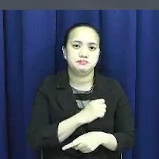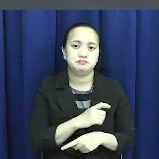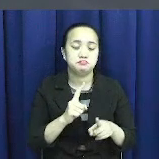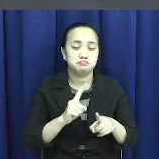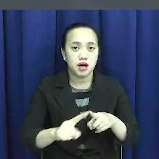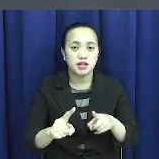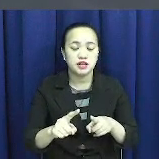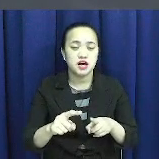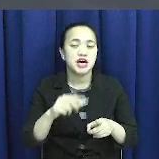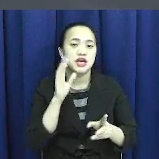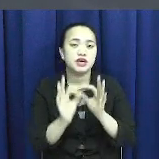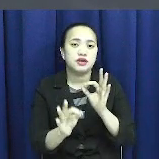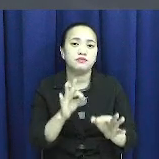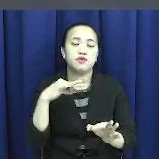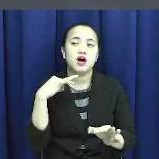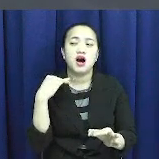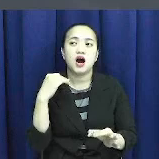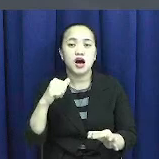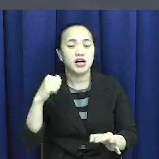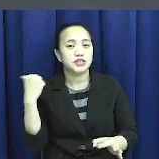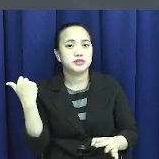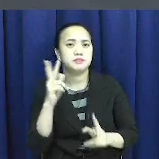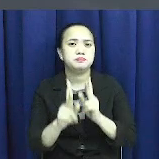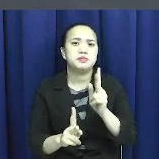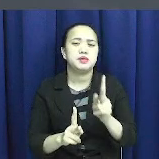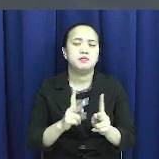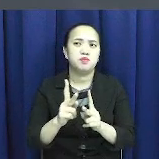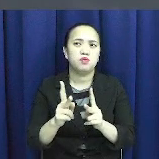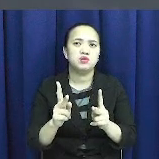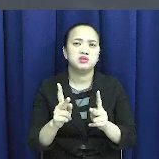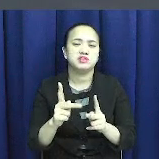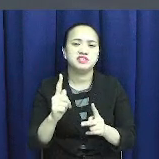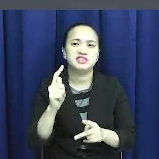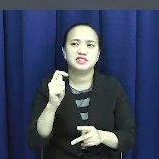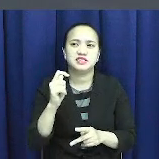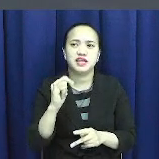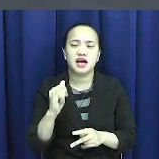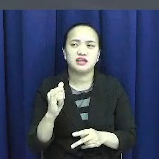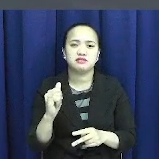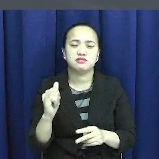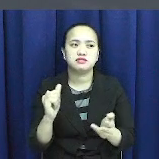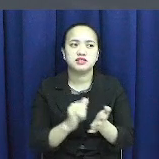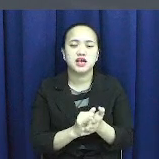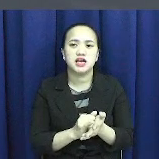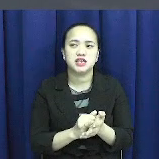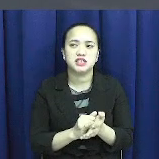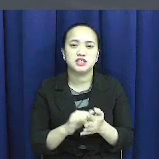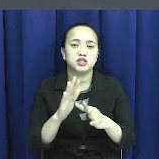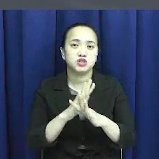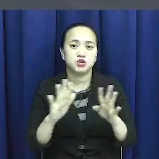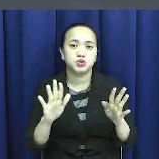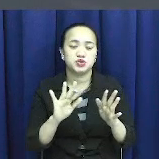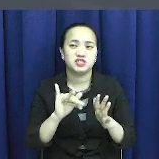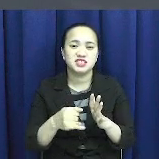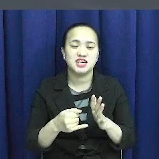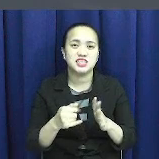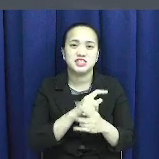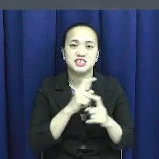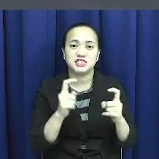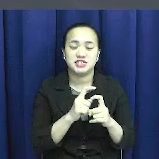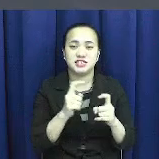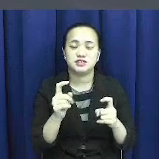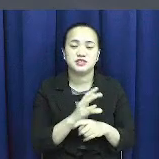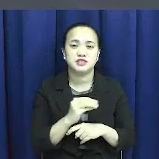sa aking kasalanan, huwag na siya makisawsaw. Di ba? Ganun lang po yun, mga kapatid. Ano po?